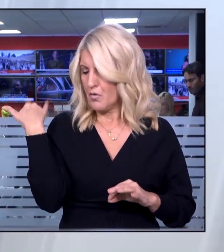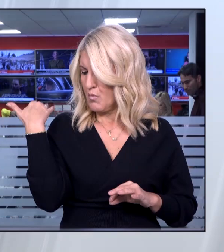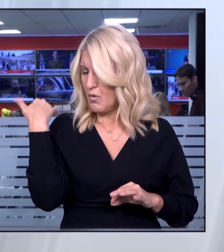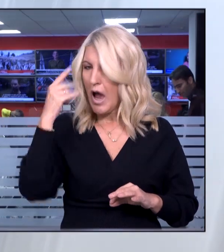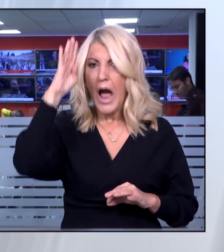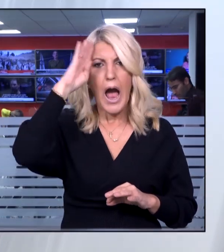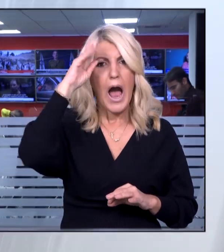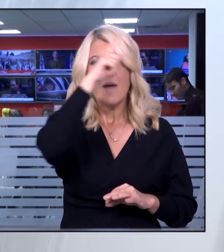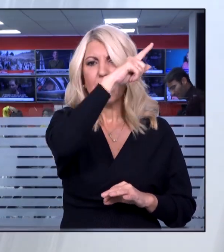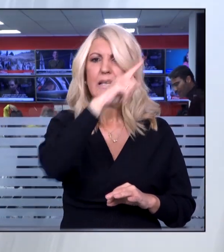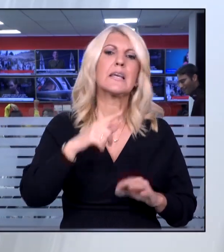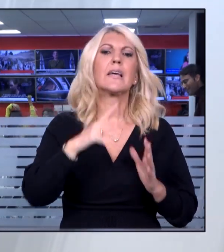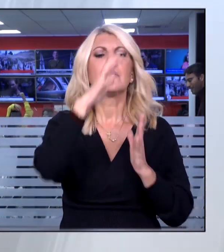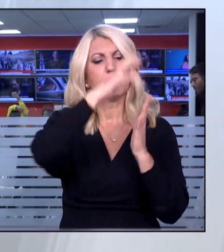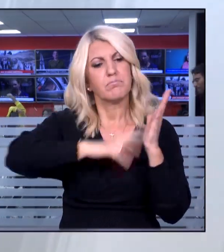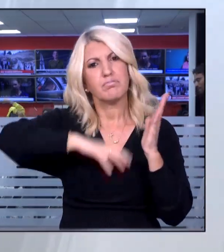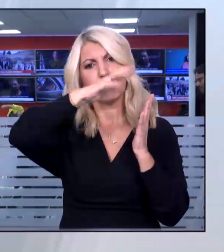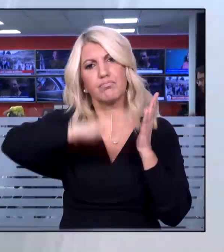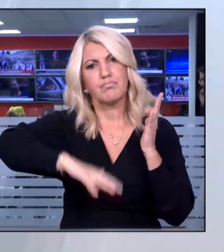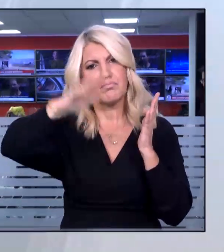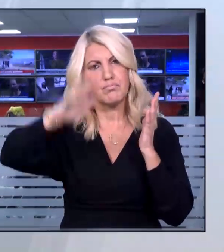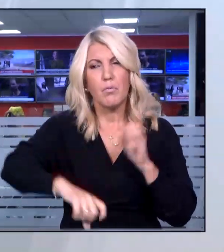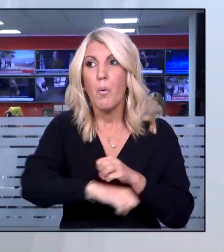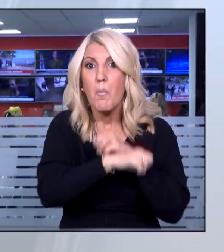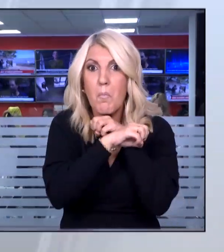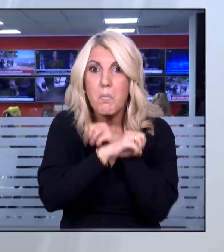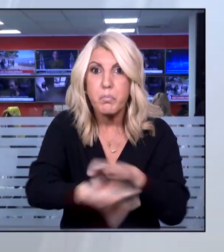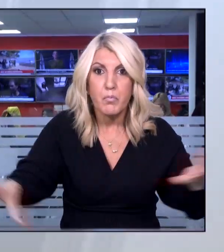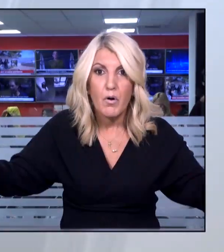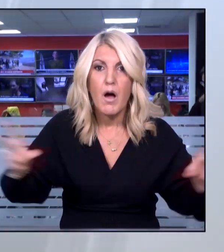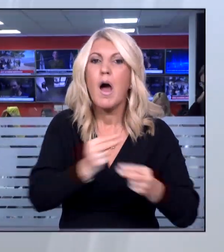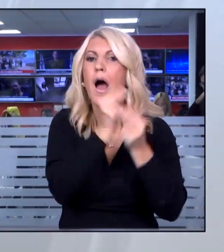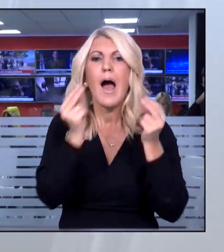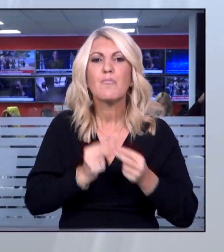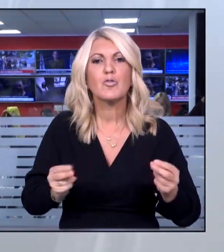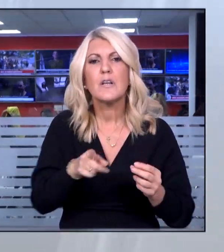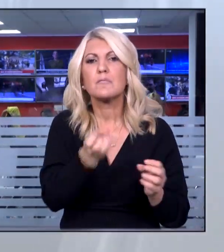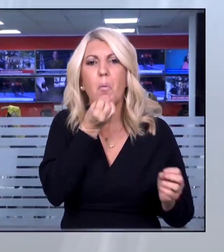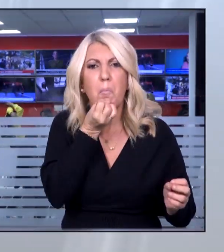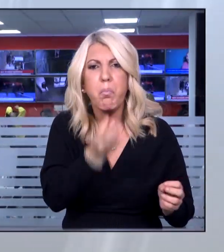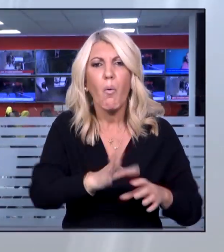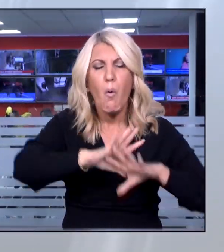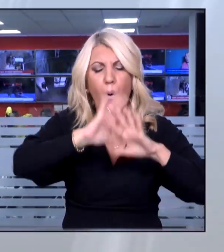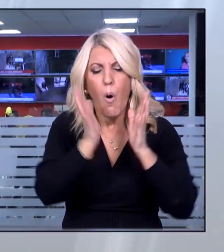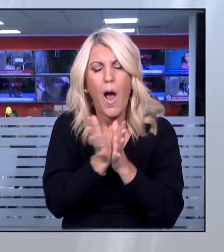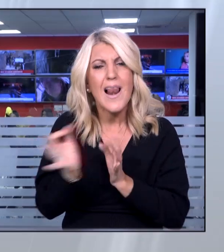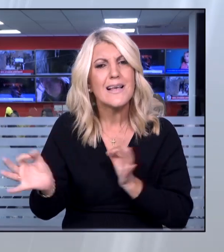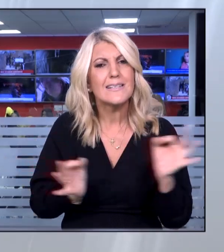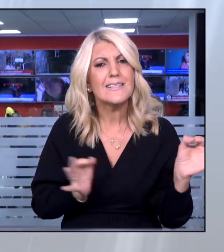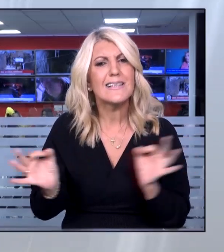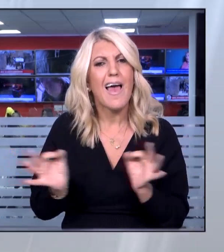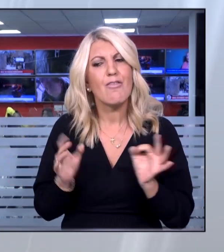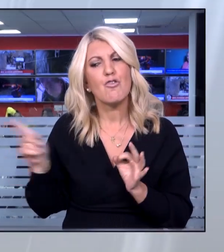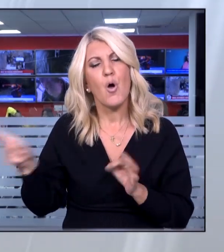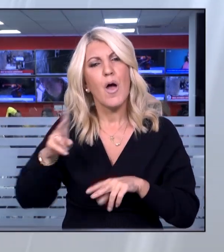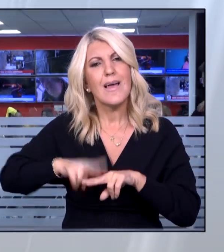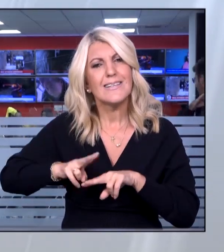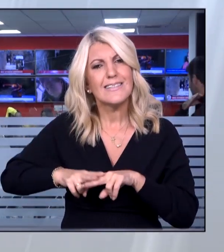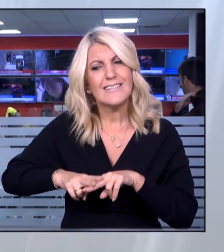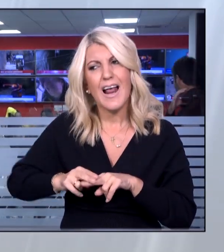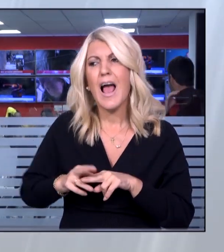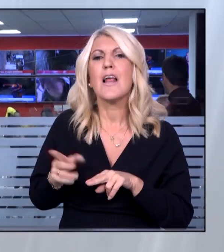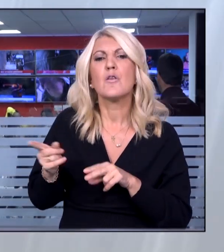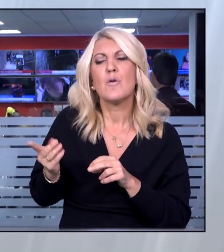που διέρευσαν καταγράφουν με κάθε λεπτομέρεια τα σχέδια του Ισραήλ εναντίον της Τεχεράνης. Η διαρροή επισήμανε